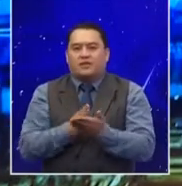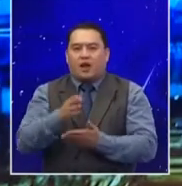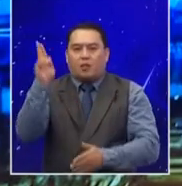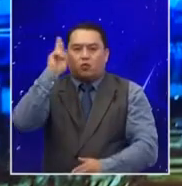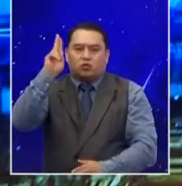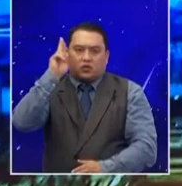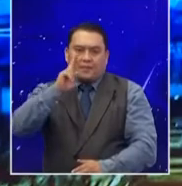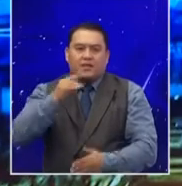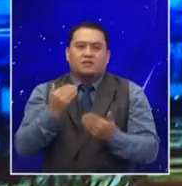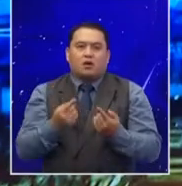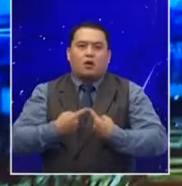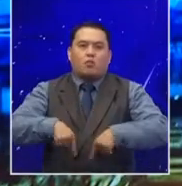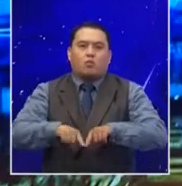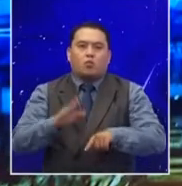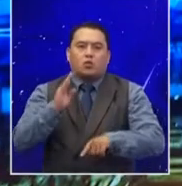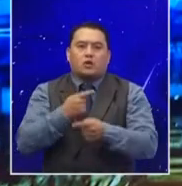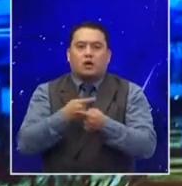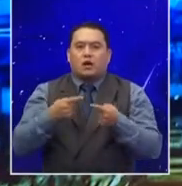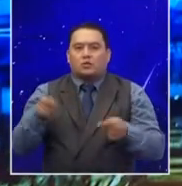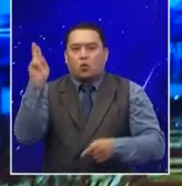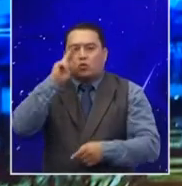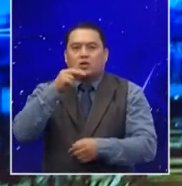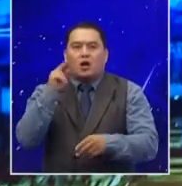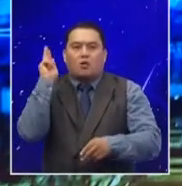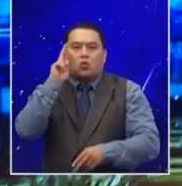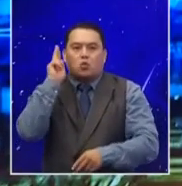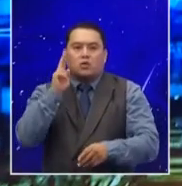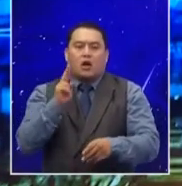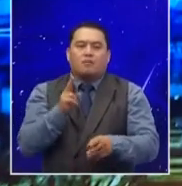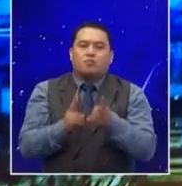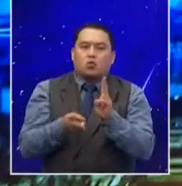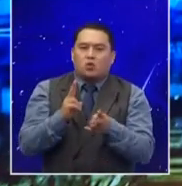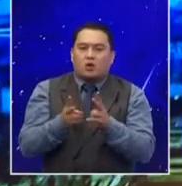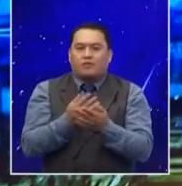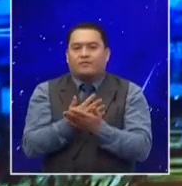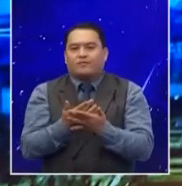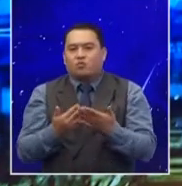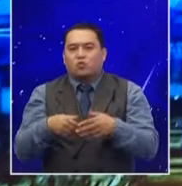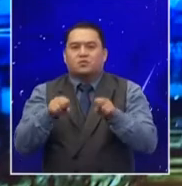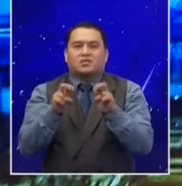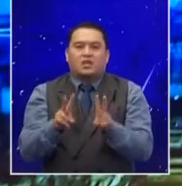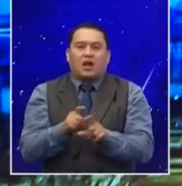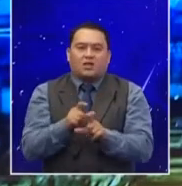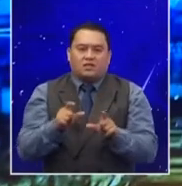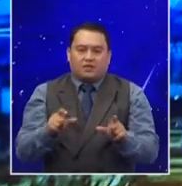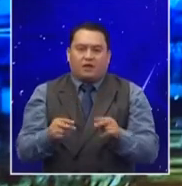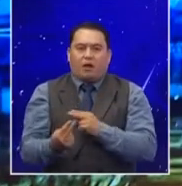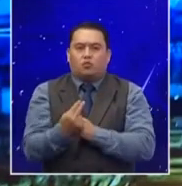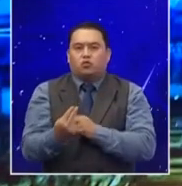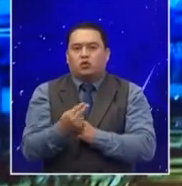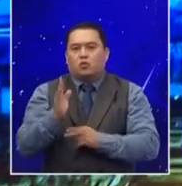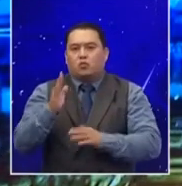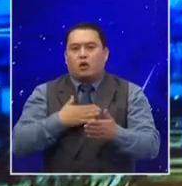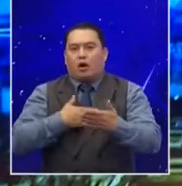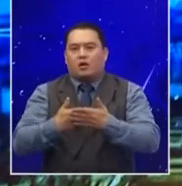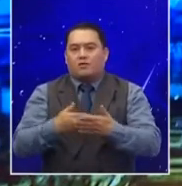обучения. На его базе будет действовать различные учебные курсы кулинаров, поваров и других специалистов. Помимо этого, центр ведет